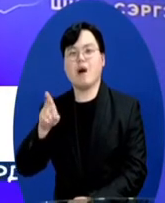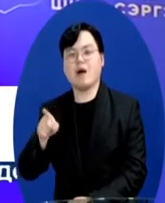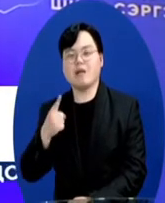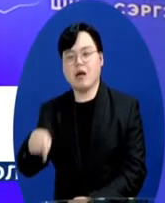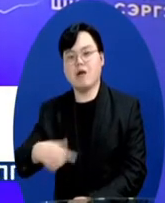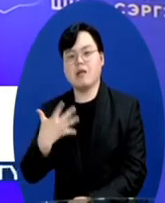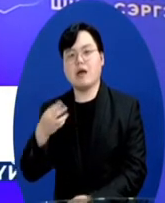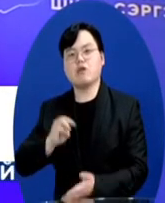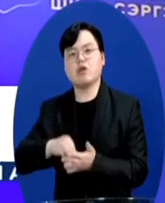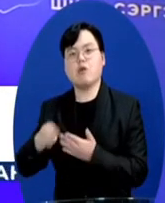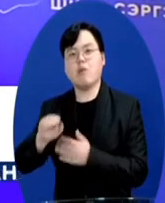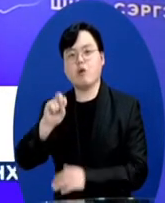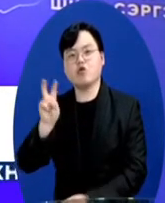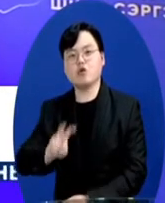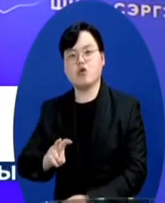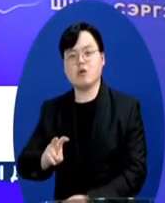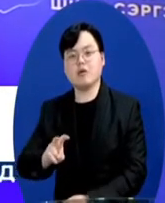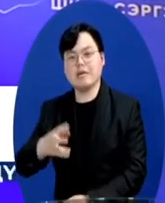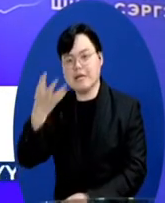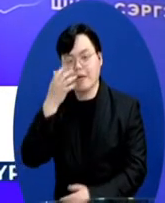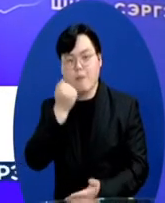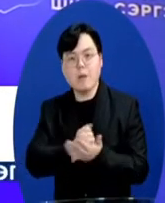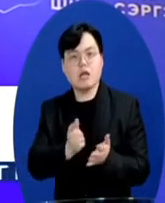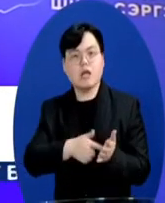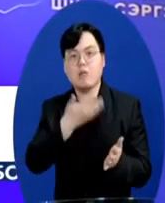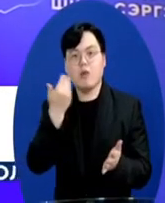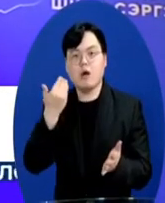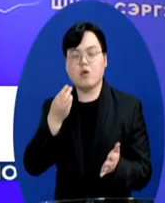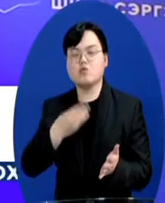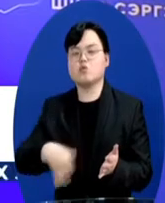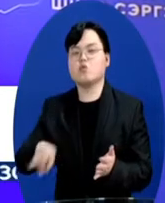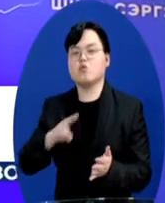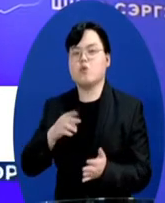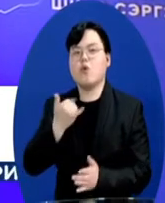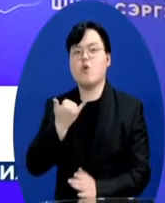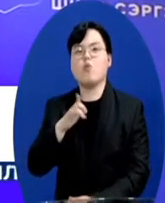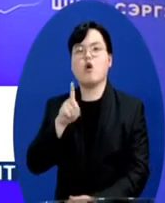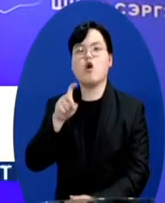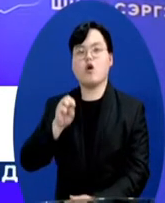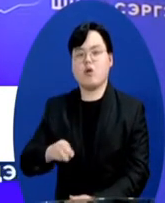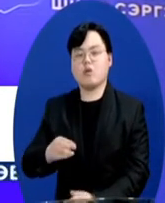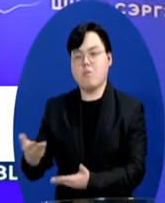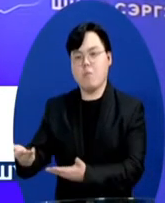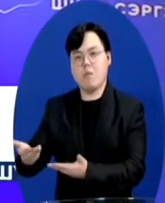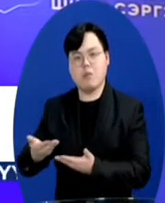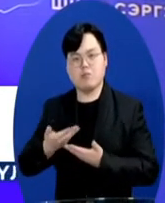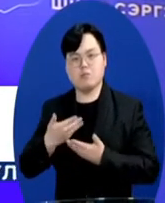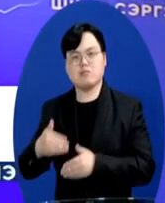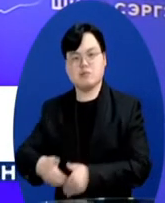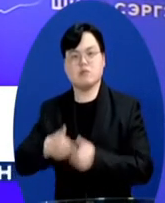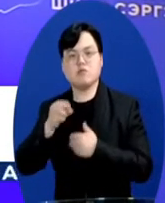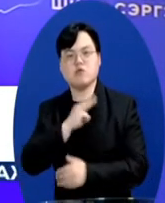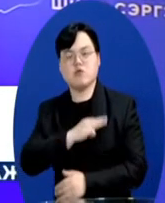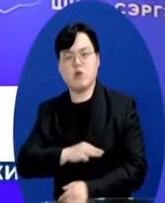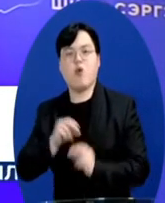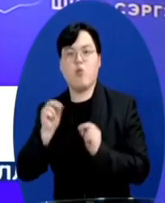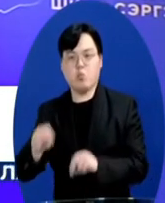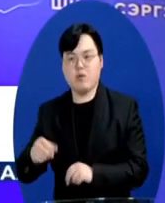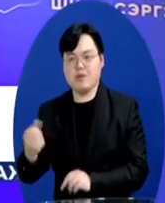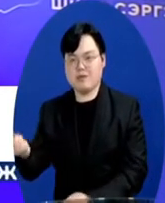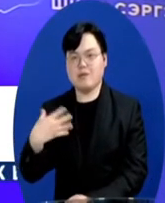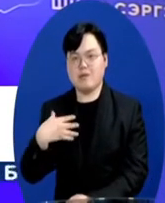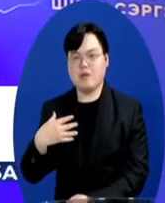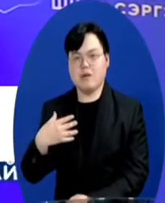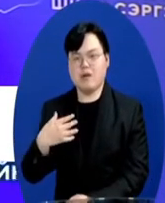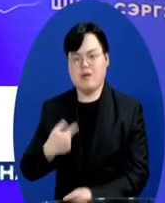оруулалт хийх. Засгийн газрын баталгаагүйгээр гэсэн шүү. Засгийн газрын баталгаагүйгээр ийм их хүсэлийг Улаанбаатар хотын хөрөнгө оруулалтыг дэмжих хэлбэрээр оруулж болж байна